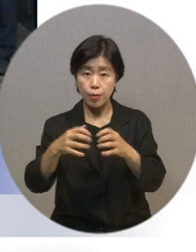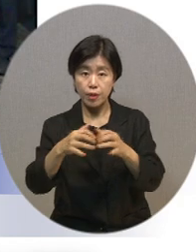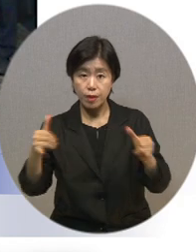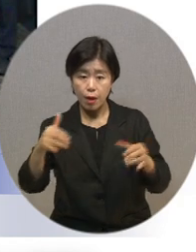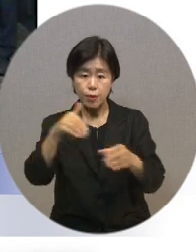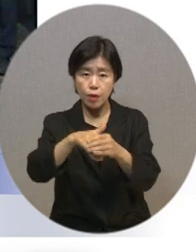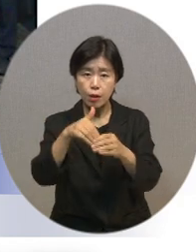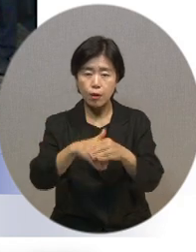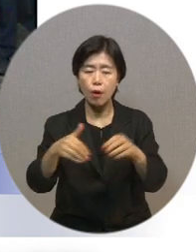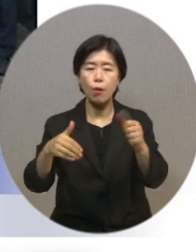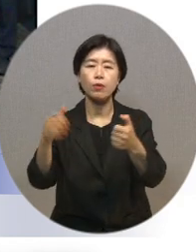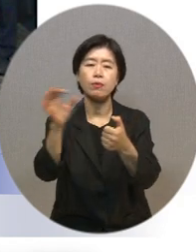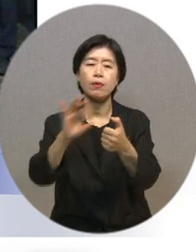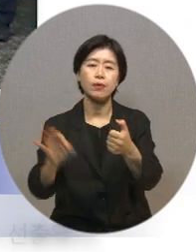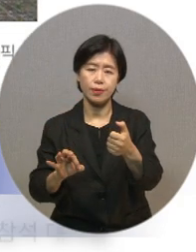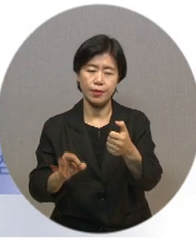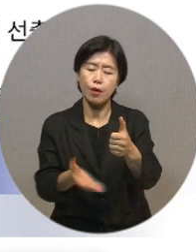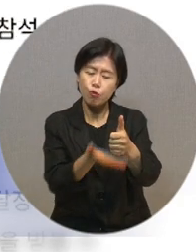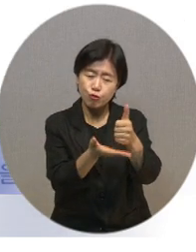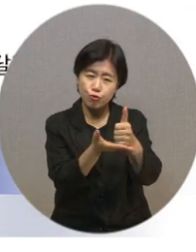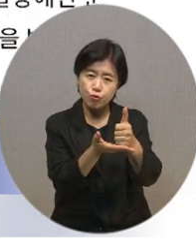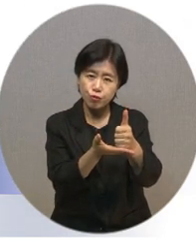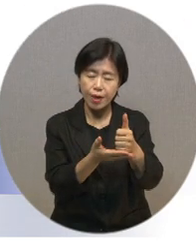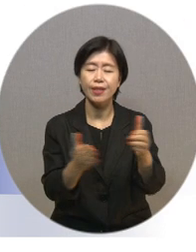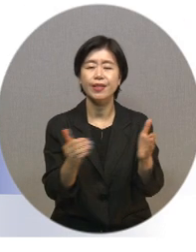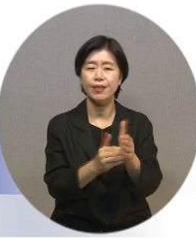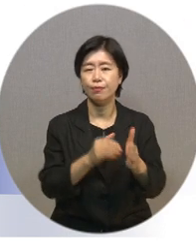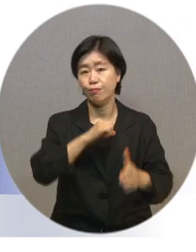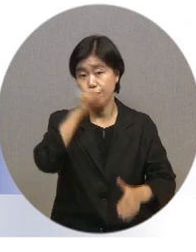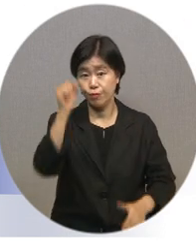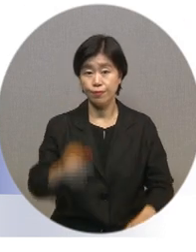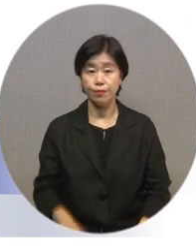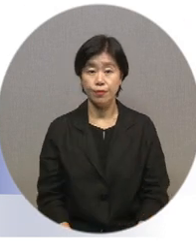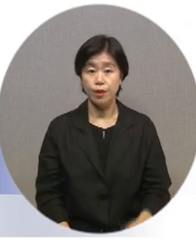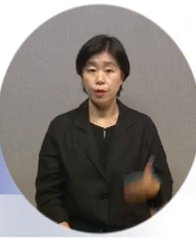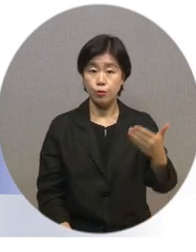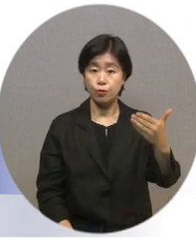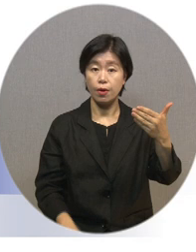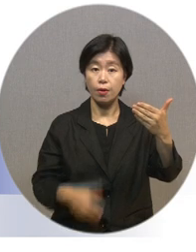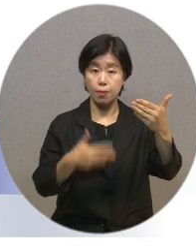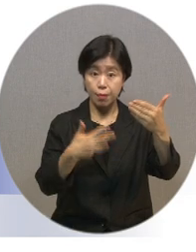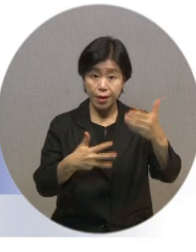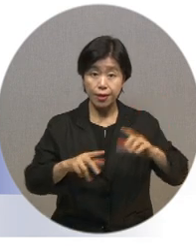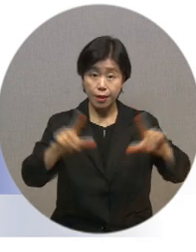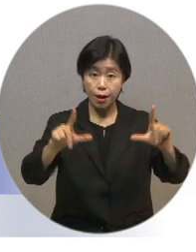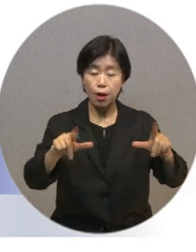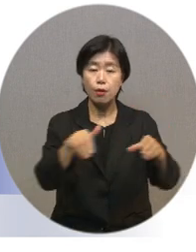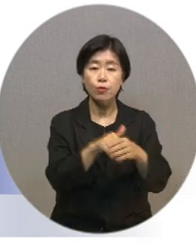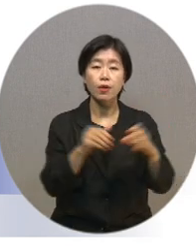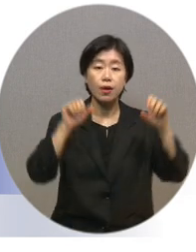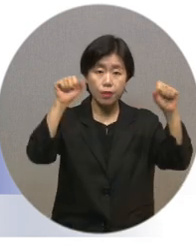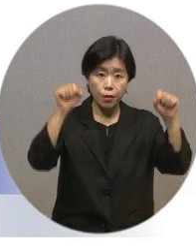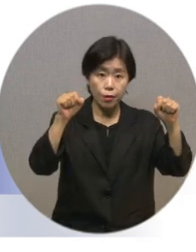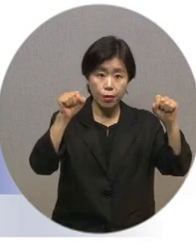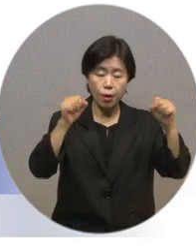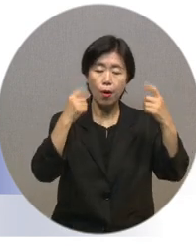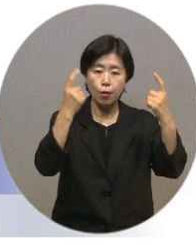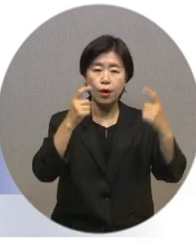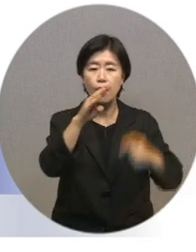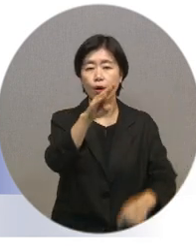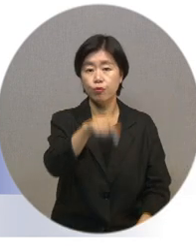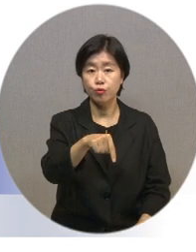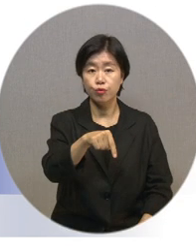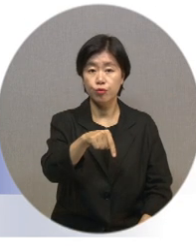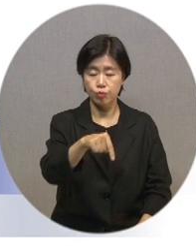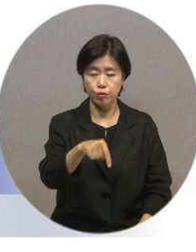지지를 받아 선출됐다고 밝혔습니다 오는 9월 8일 문화체육 관광부의 승인을 받아 공식적인 임기를